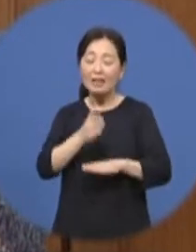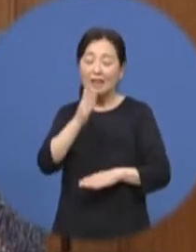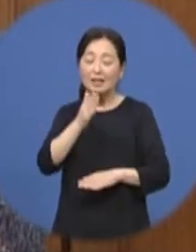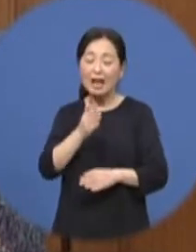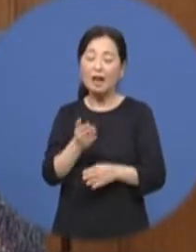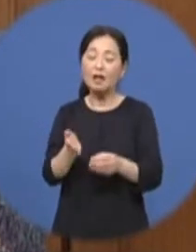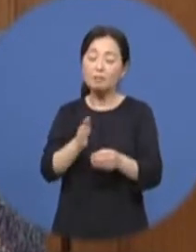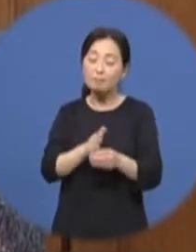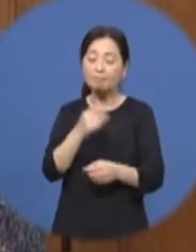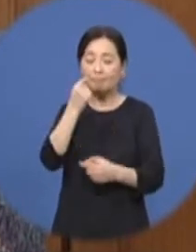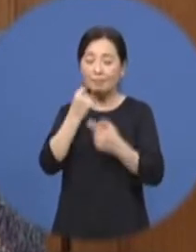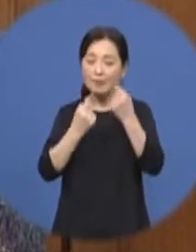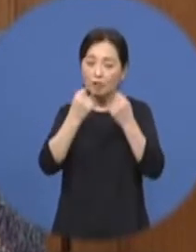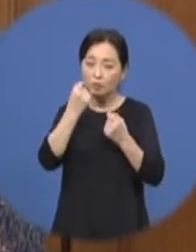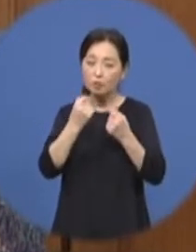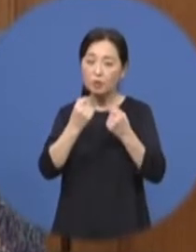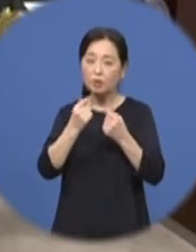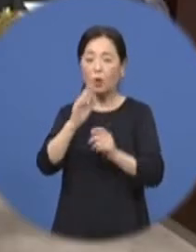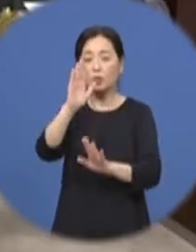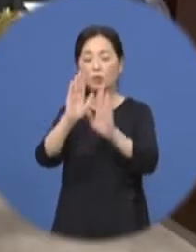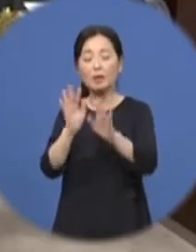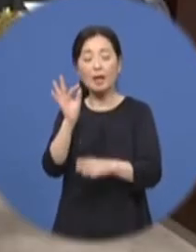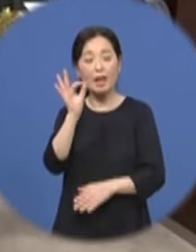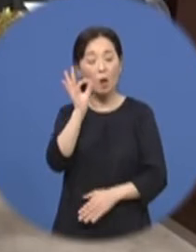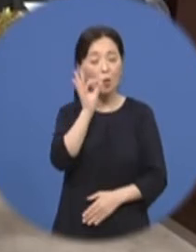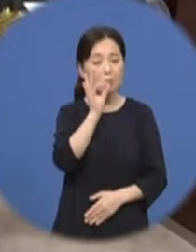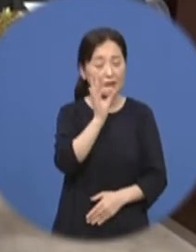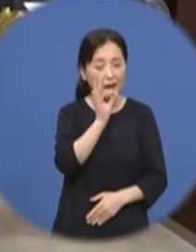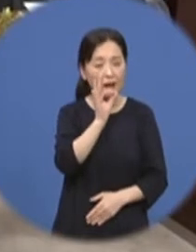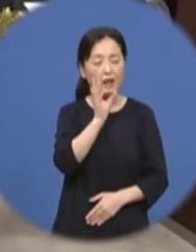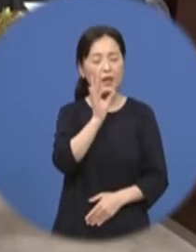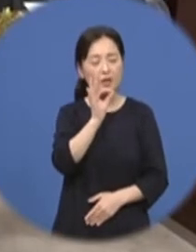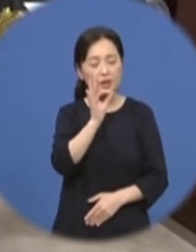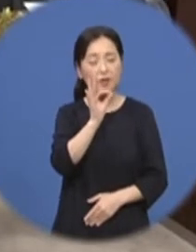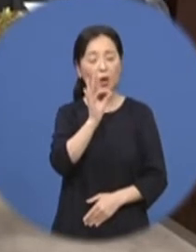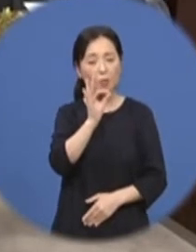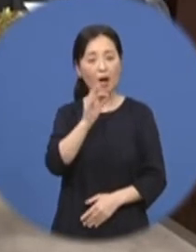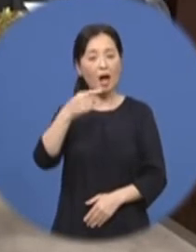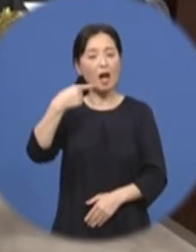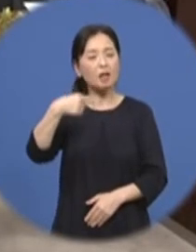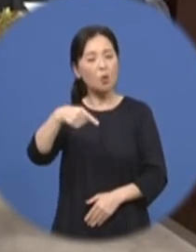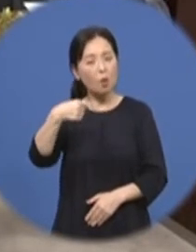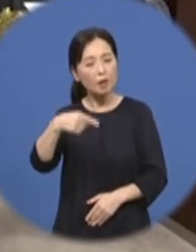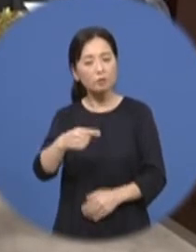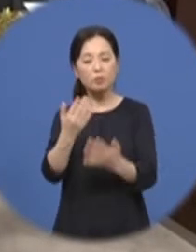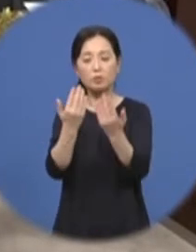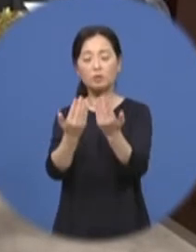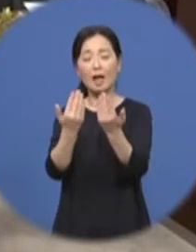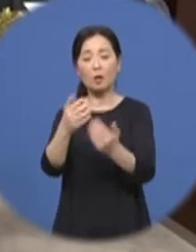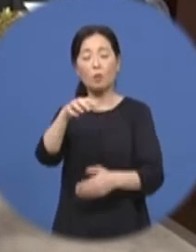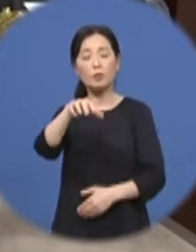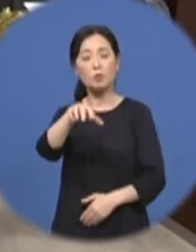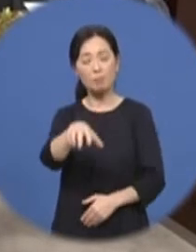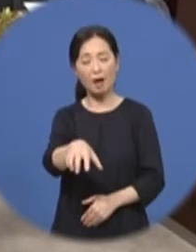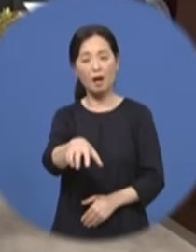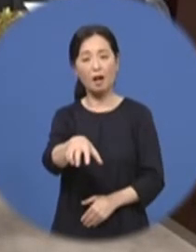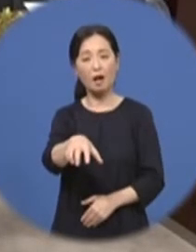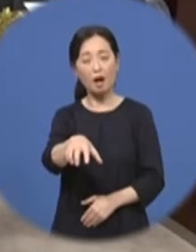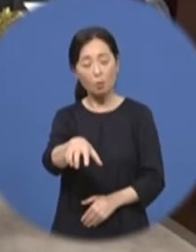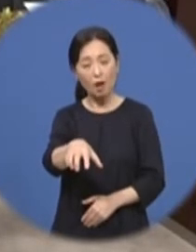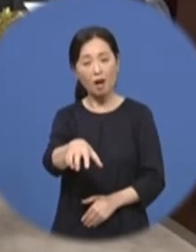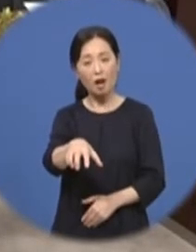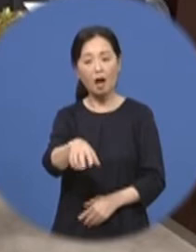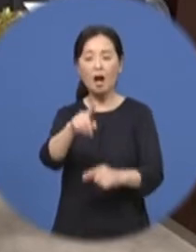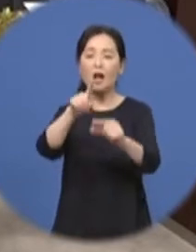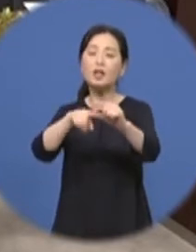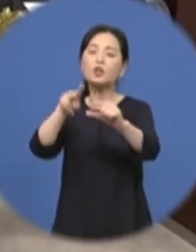ったことをこうたくさん見せてもらって、これは教育学校というところの大きな柱